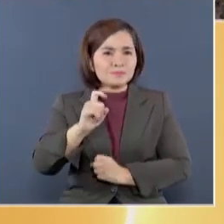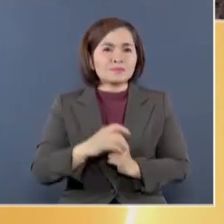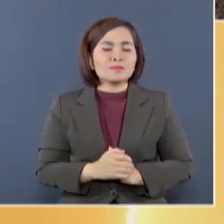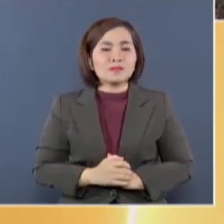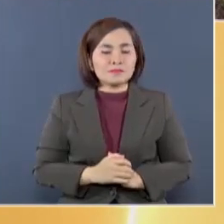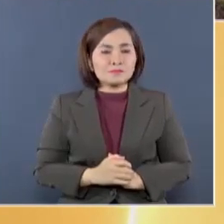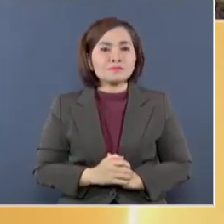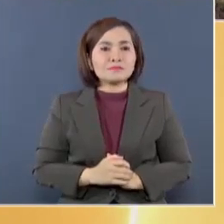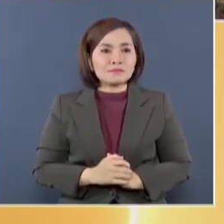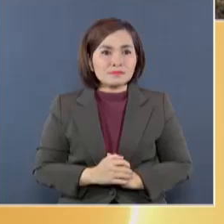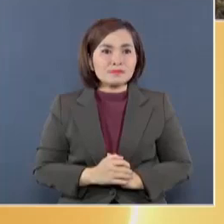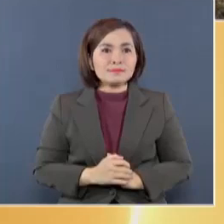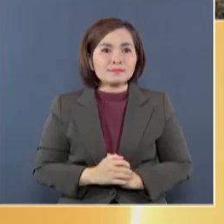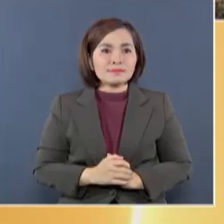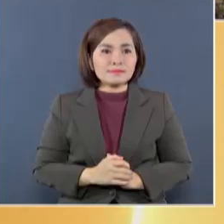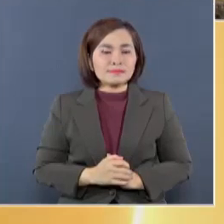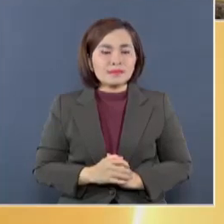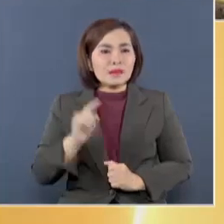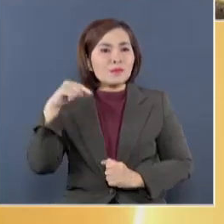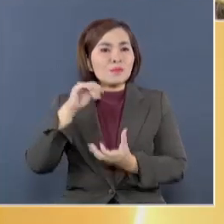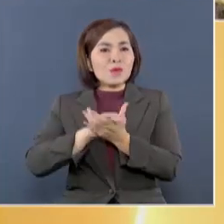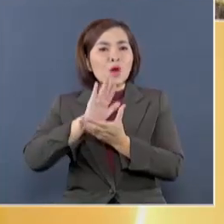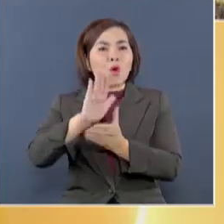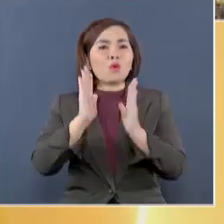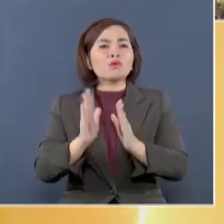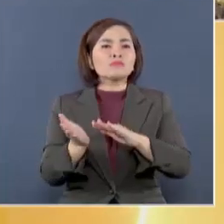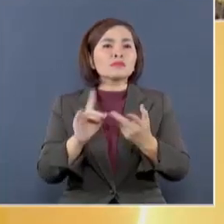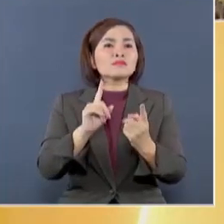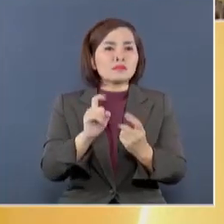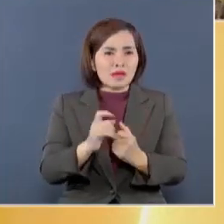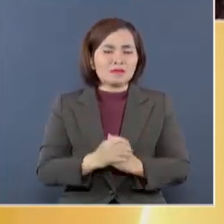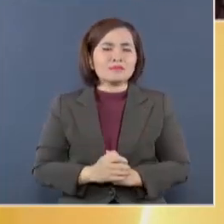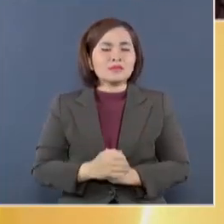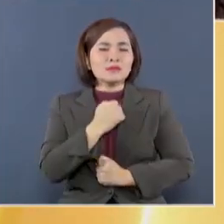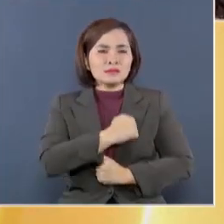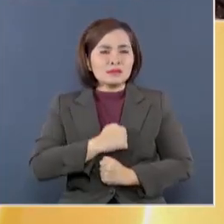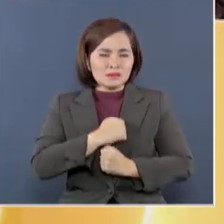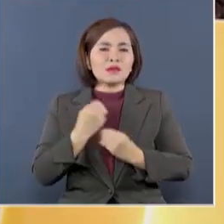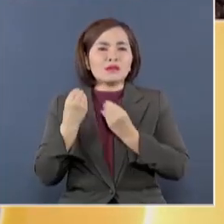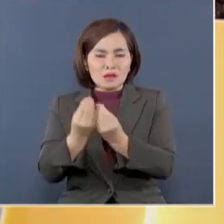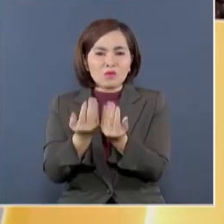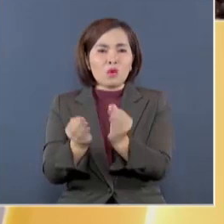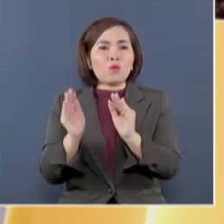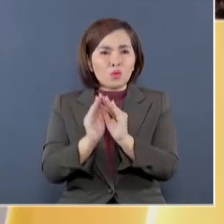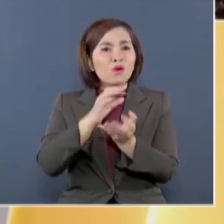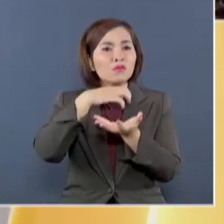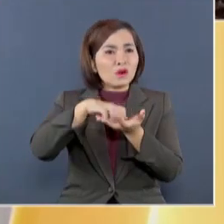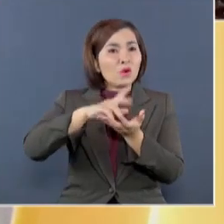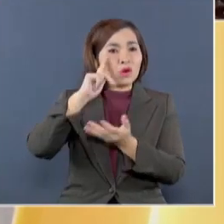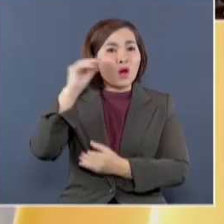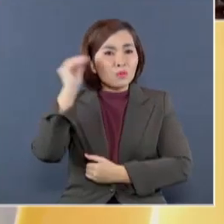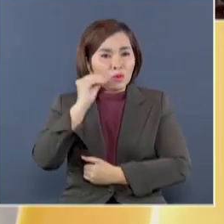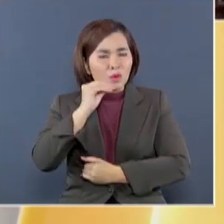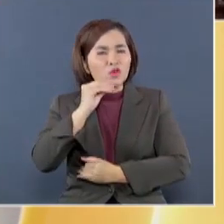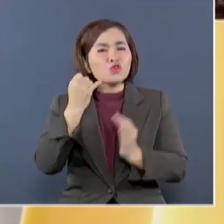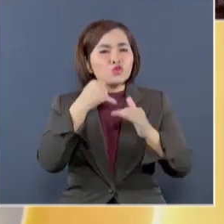มีมุมมองแบบนี้เอาละฮะคุณผู้ชมฮะก็แสดงความเสียใจกับหมวดอีทด้วยแล้วเราก็พูดกันบ่อยครั้งเล่าข่าวไปไม่ใช่ทุกครั้งก็จบ